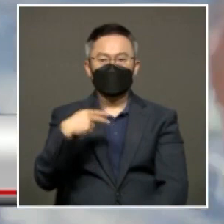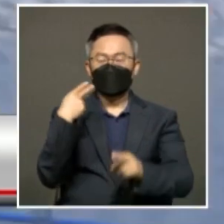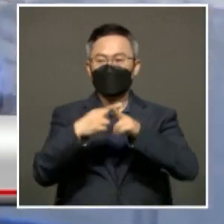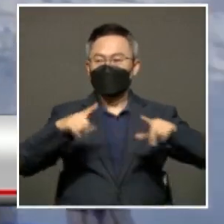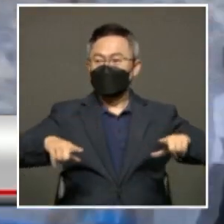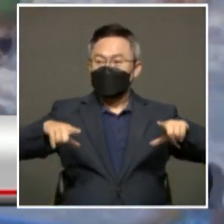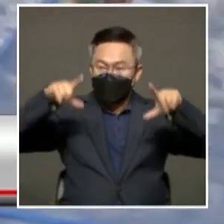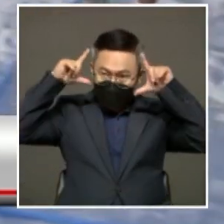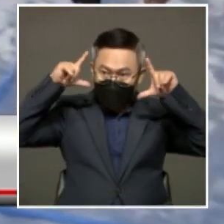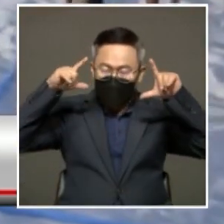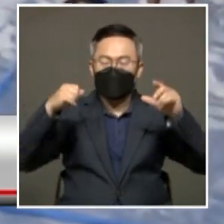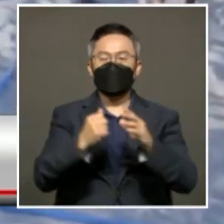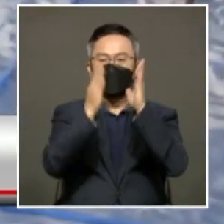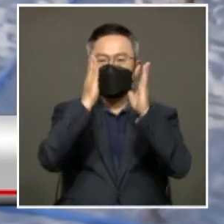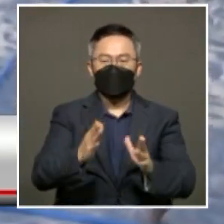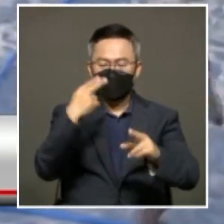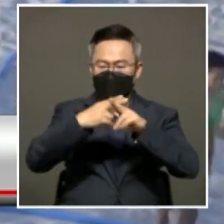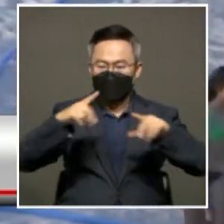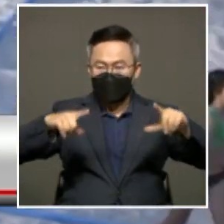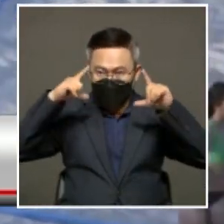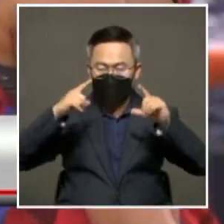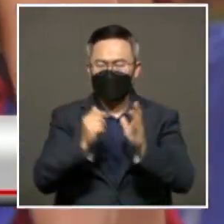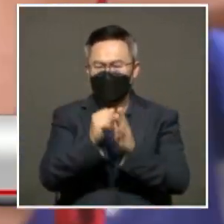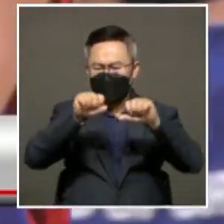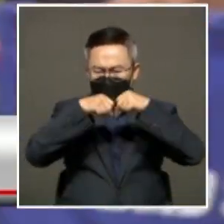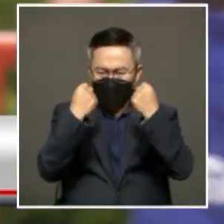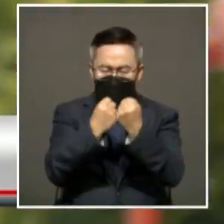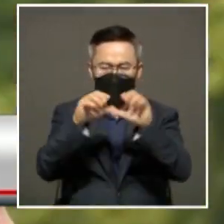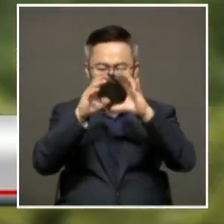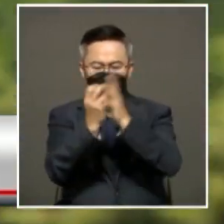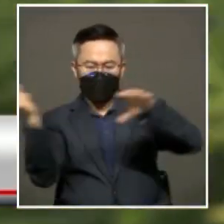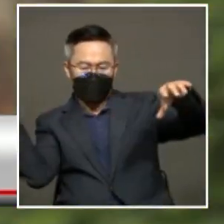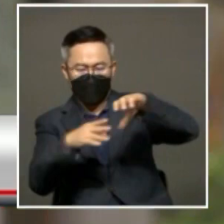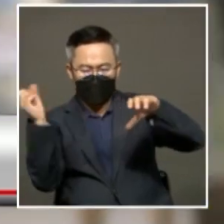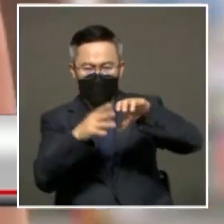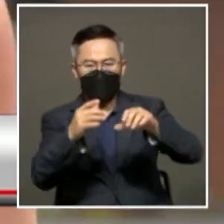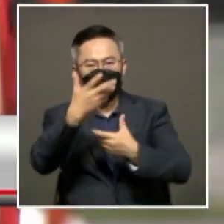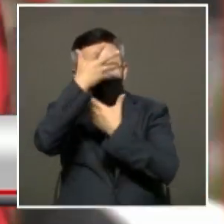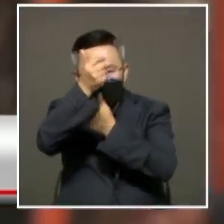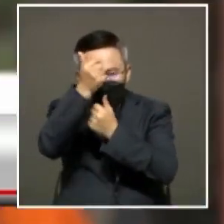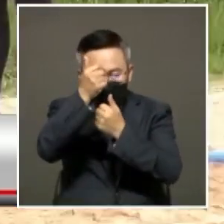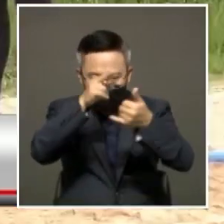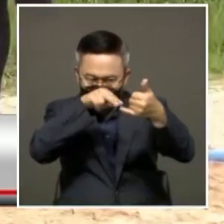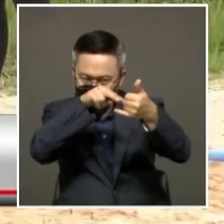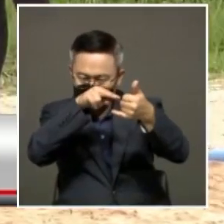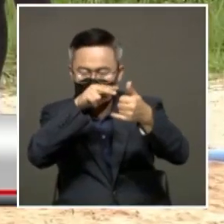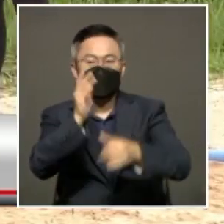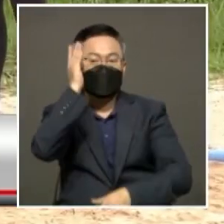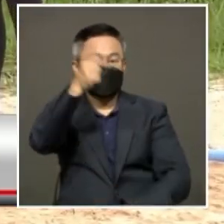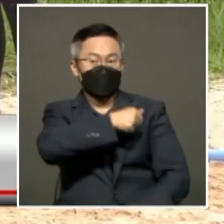งศาสนถูกพูดถึงและได้รับการจับตามองเพิ่มขึ้นในฐานะดาวรุ่งดวงใหม่ที่จะก้าวขึ้นสู่ทีมชาติชุด